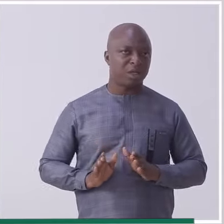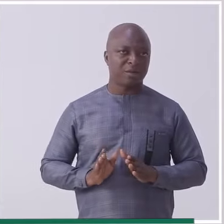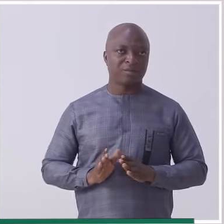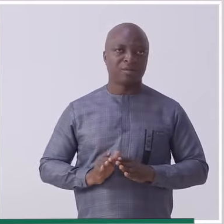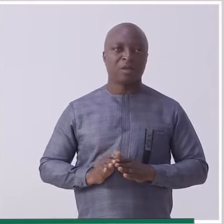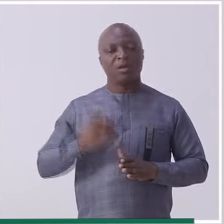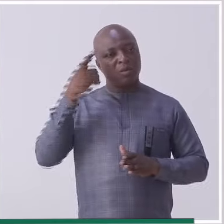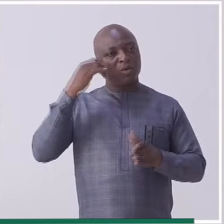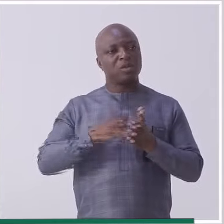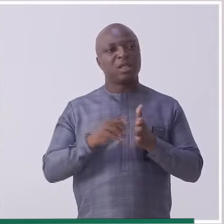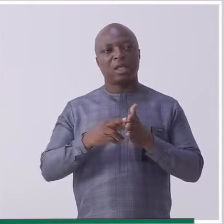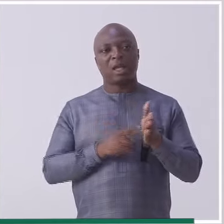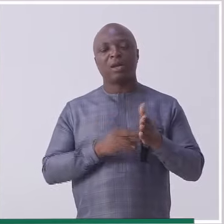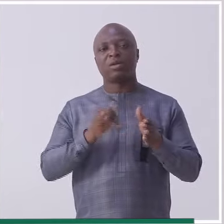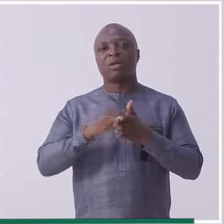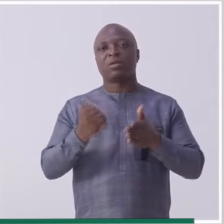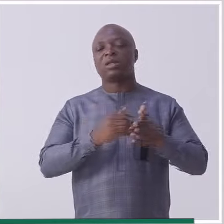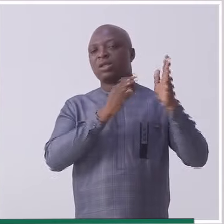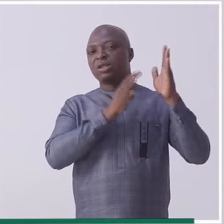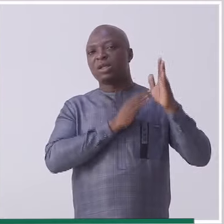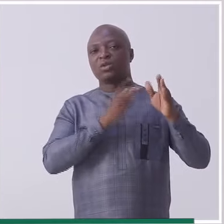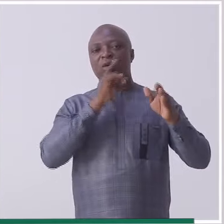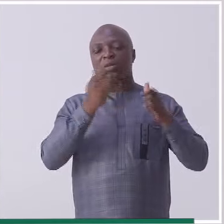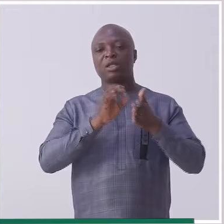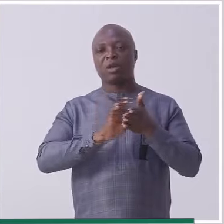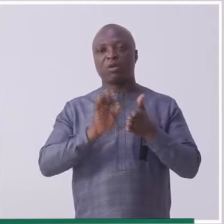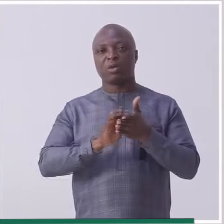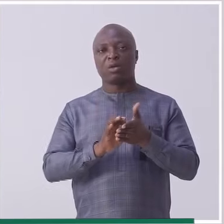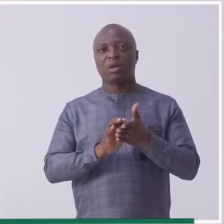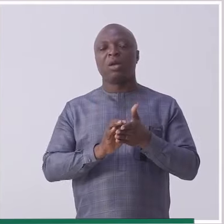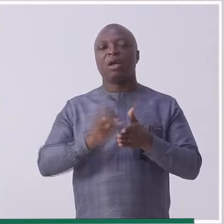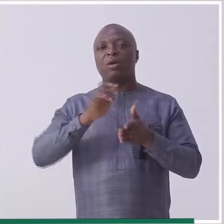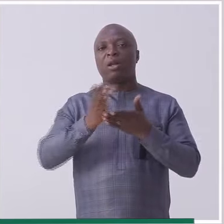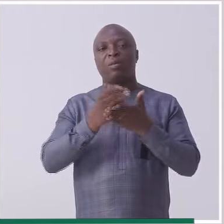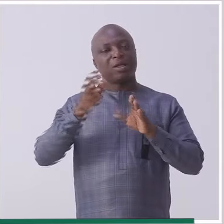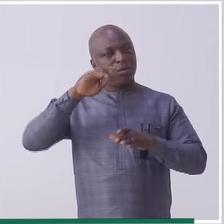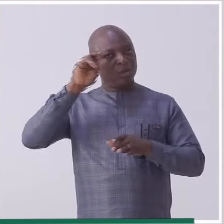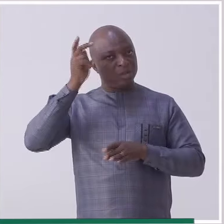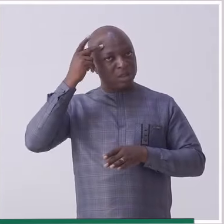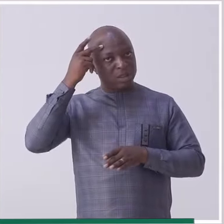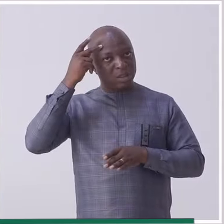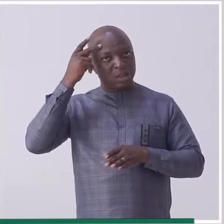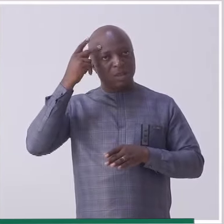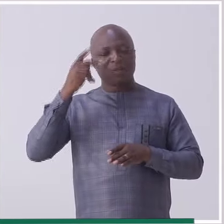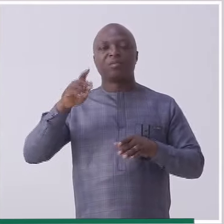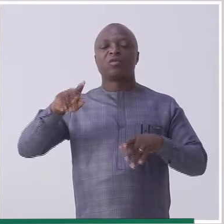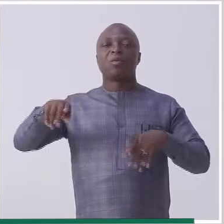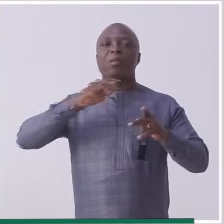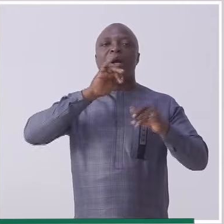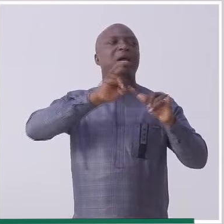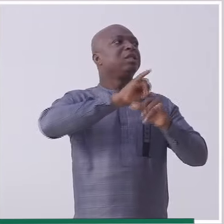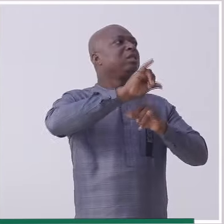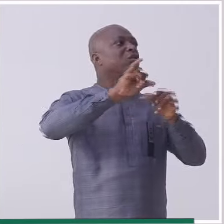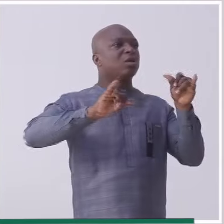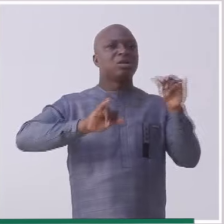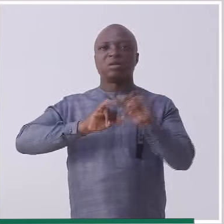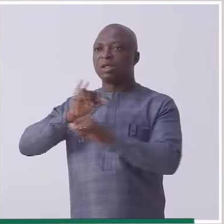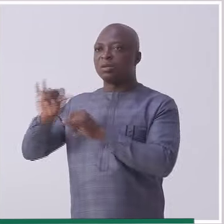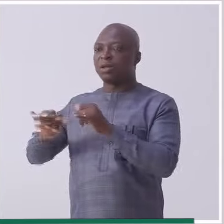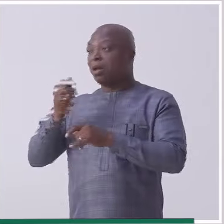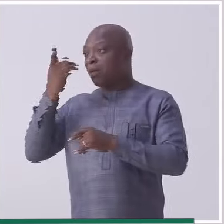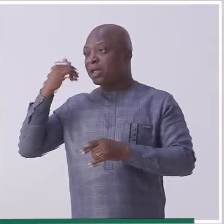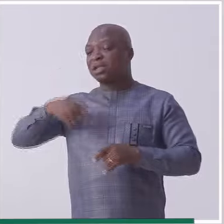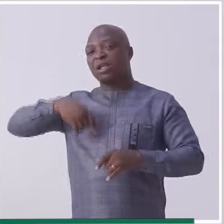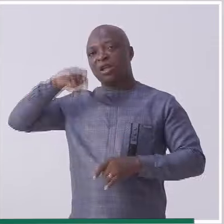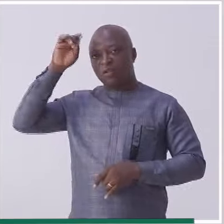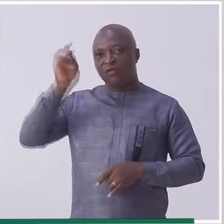que cette règle de la prévention soit prise en compte, que les partis politiques ne partent pas en désordre dans tous les sens, parce